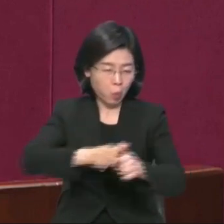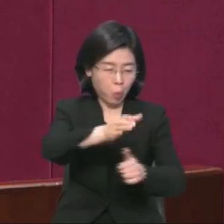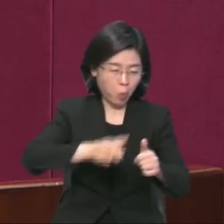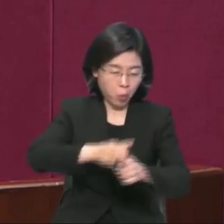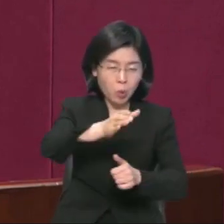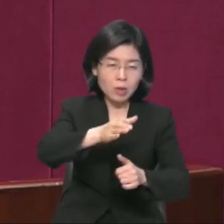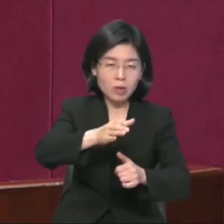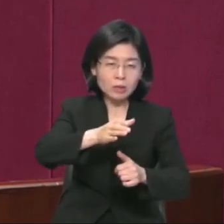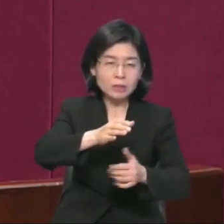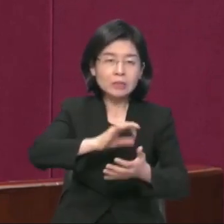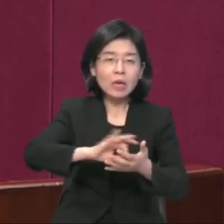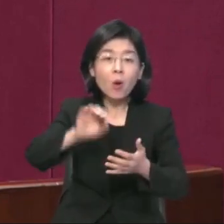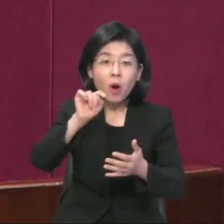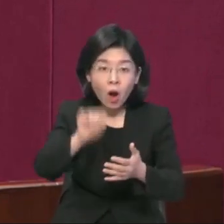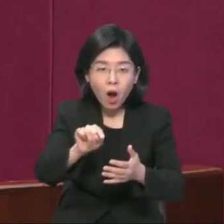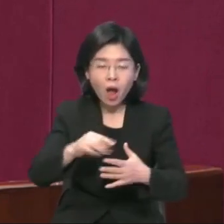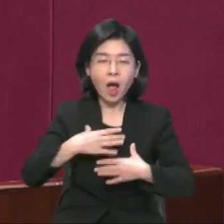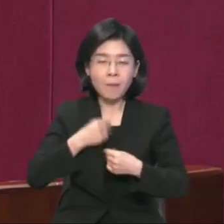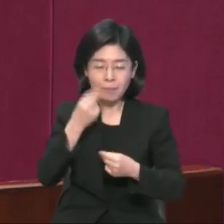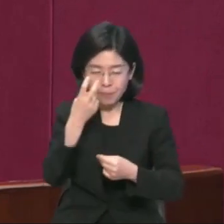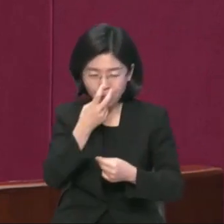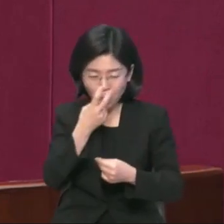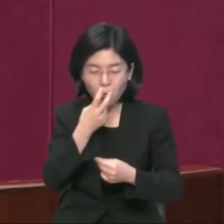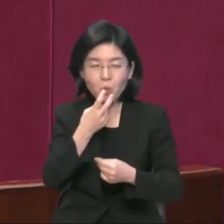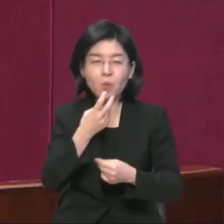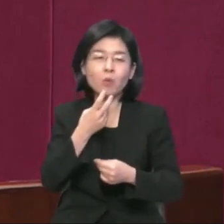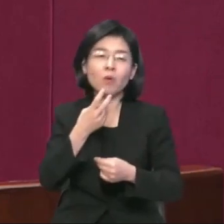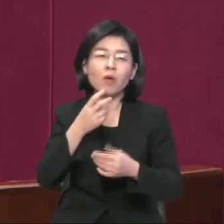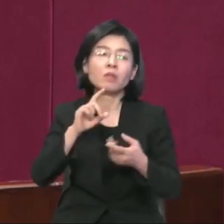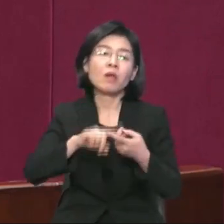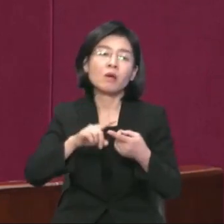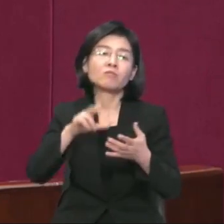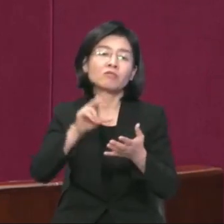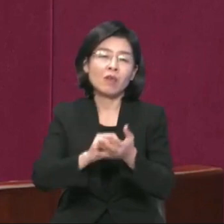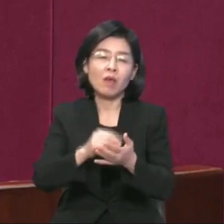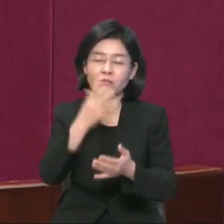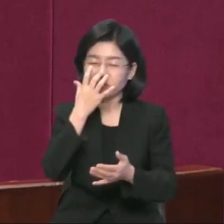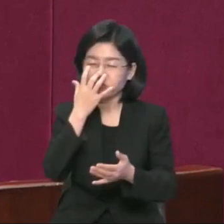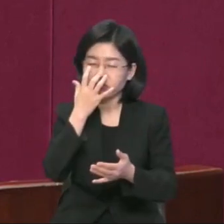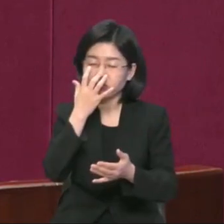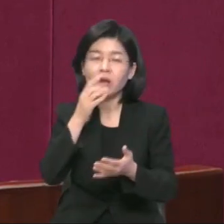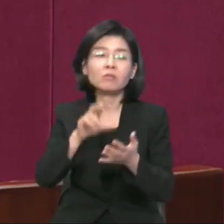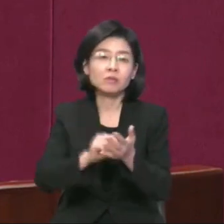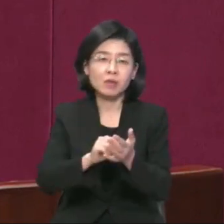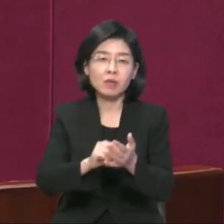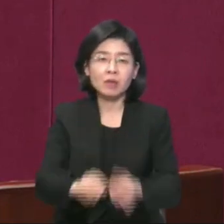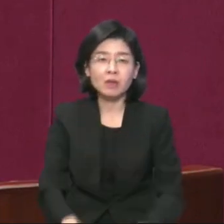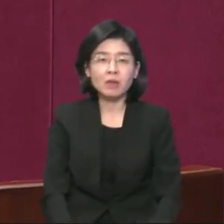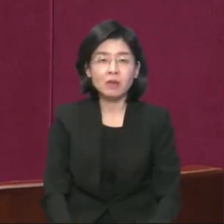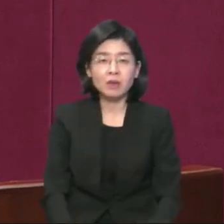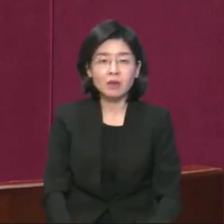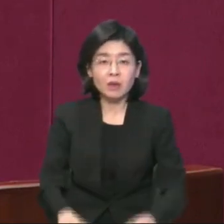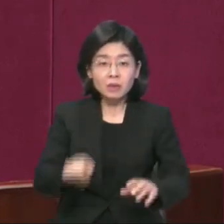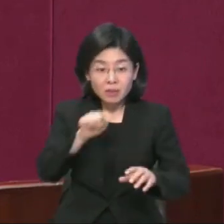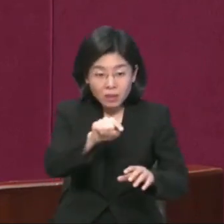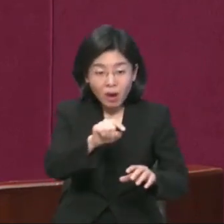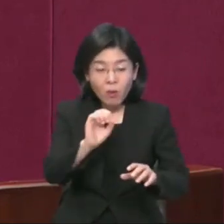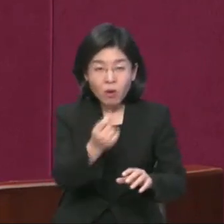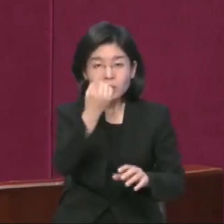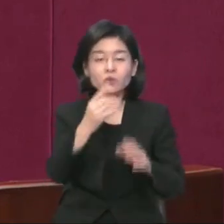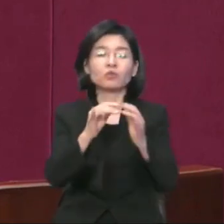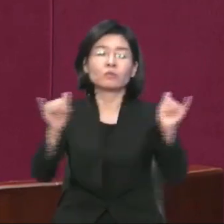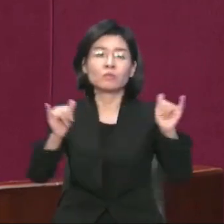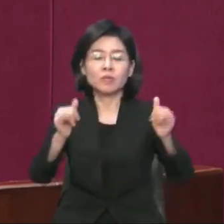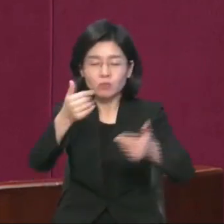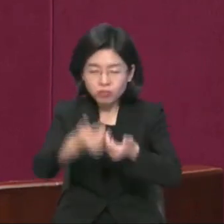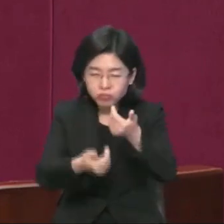대표적인 안보 불감증이라 할 수 있습니다. 이런 안보 불감증은 국민을 분열시키고